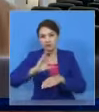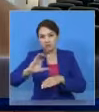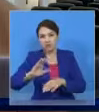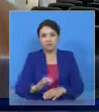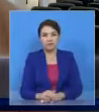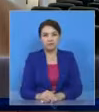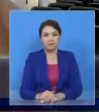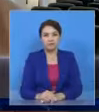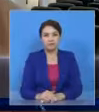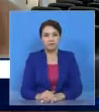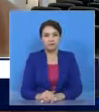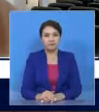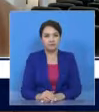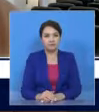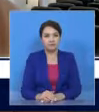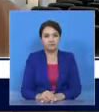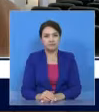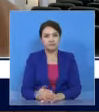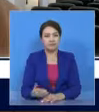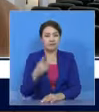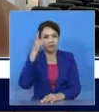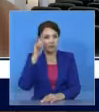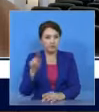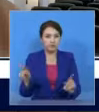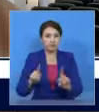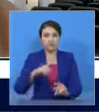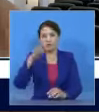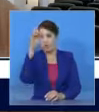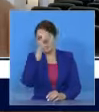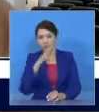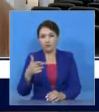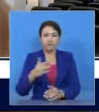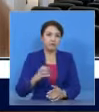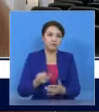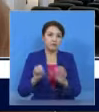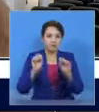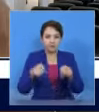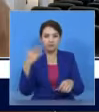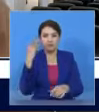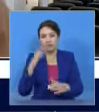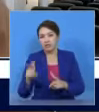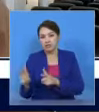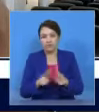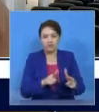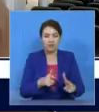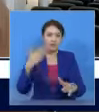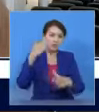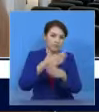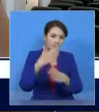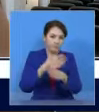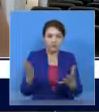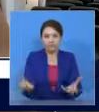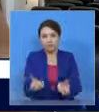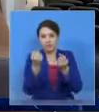мимики пикнике милдред не где вы знаете что госучреждения по возможности всегда готова оказать социальную поддержку